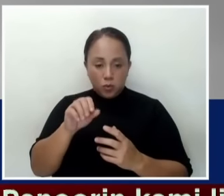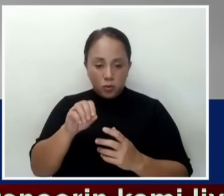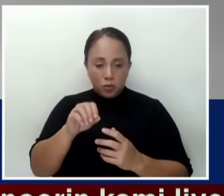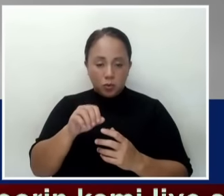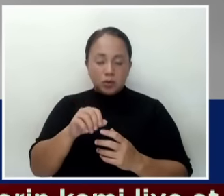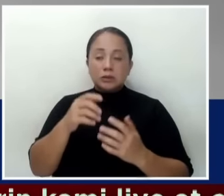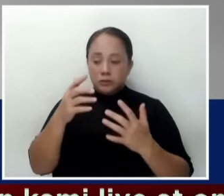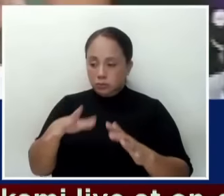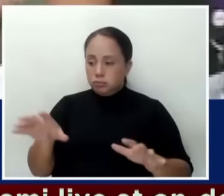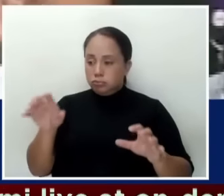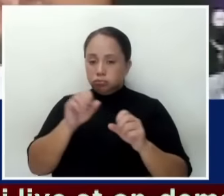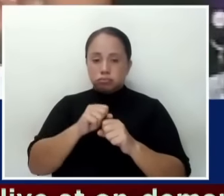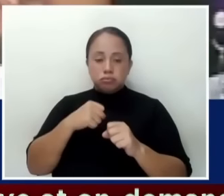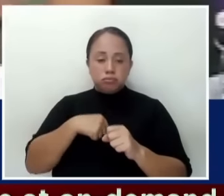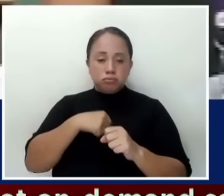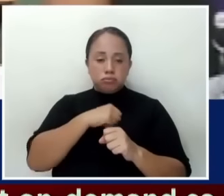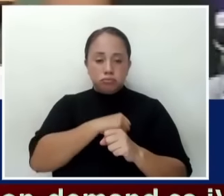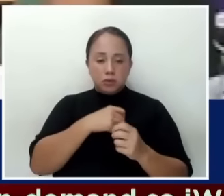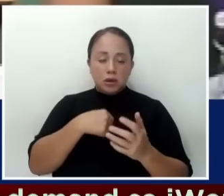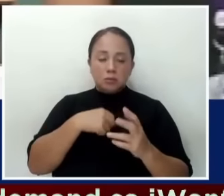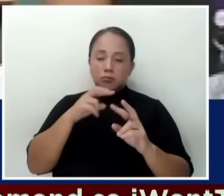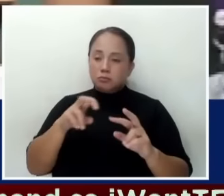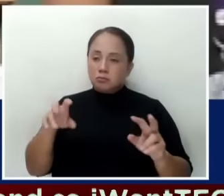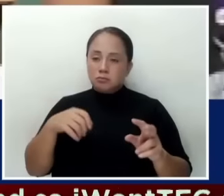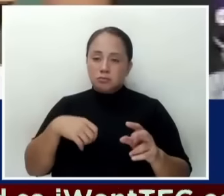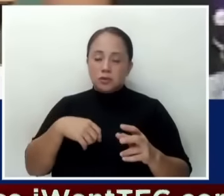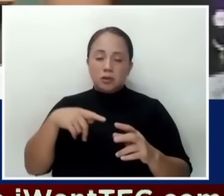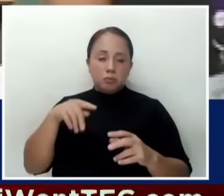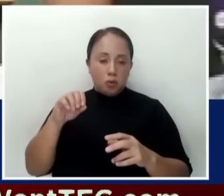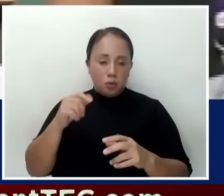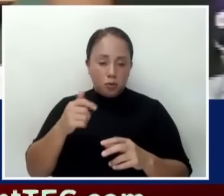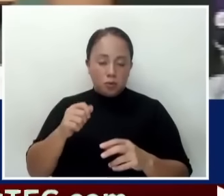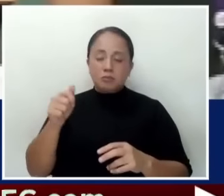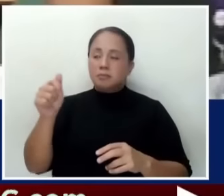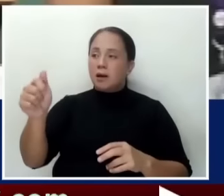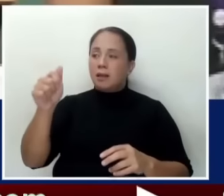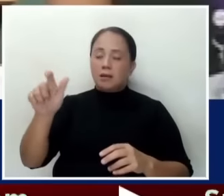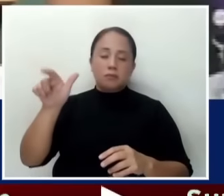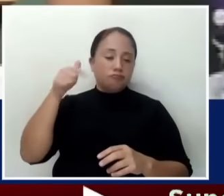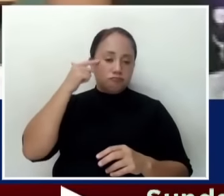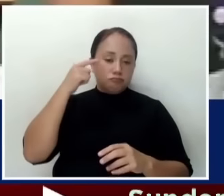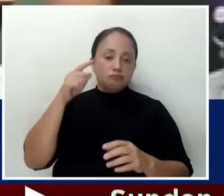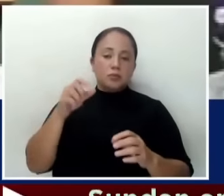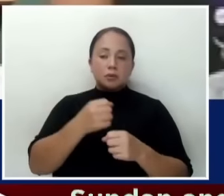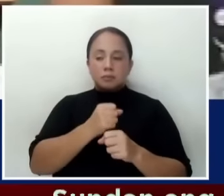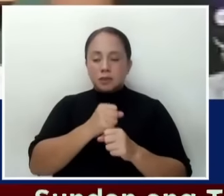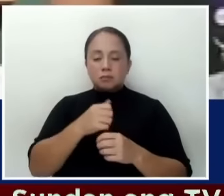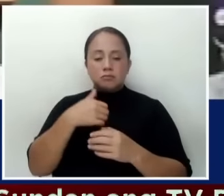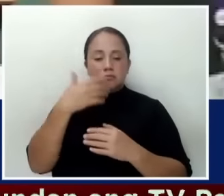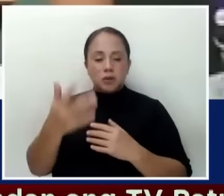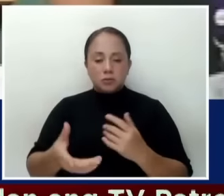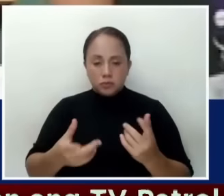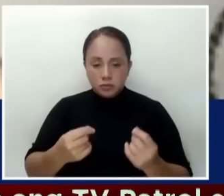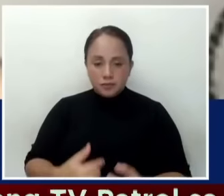tatapusin na ng Senado ang investigasyon sa mga Pogo, ipauubayan na nila sa pamahalaan ang paggawa ng mga susunod na hakbang.